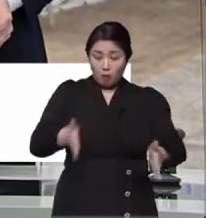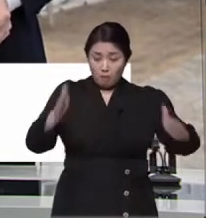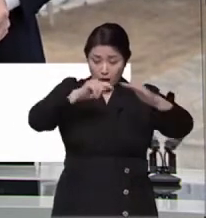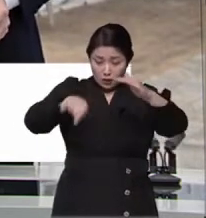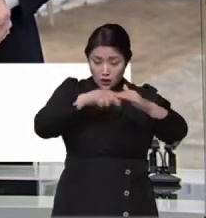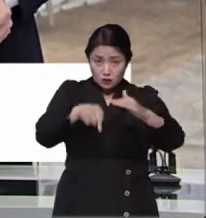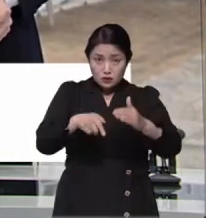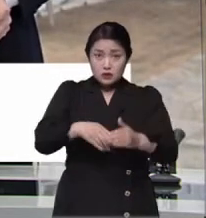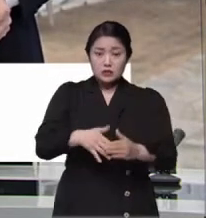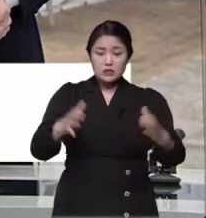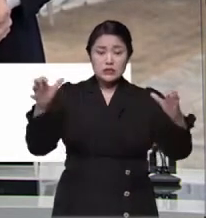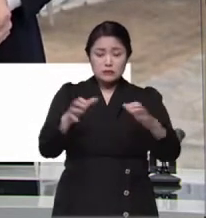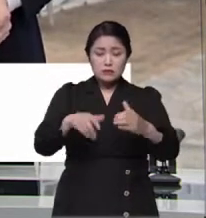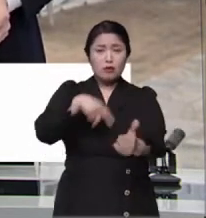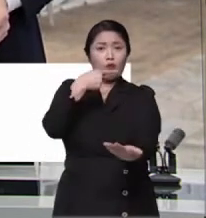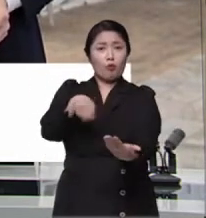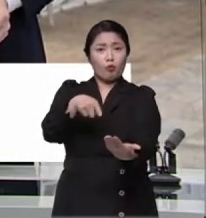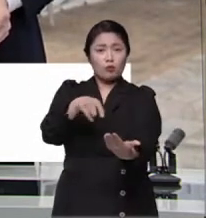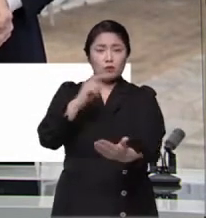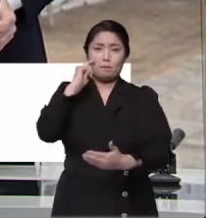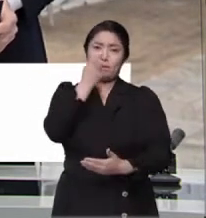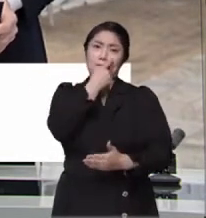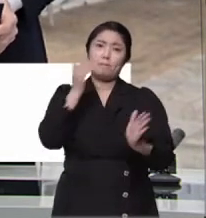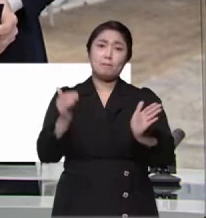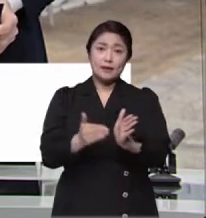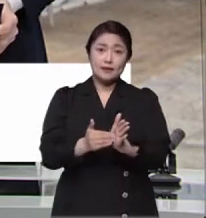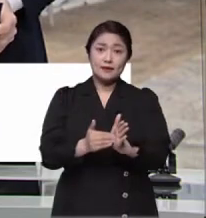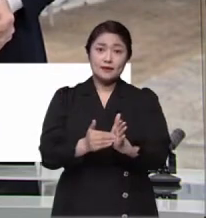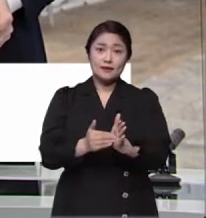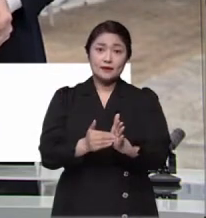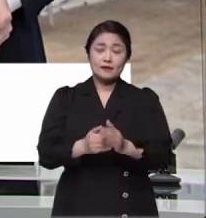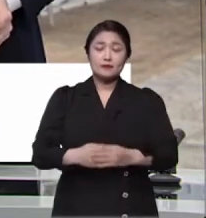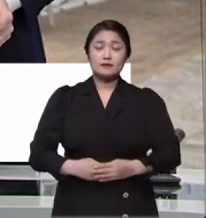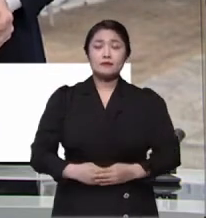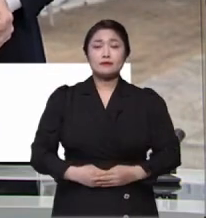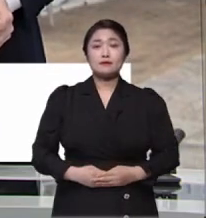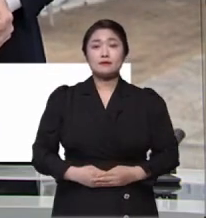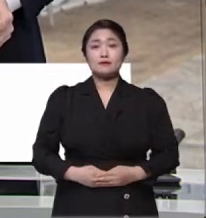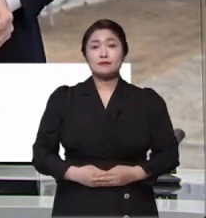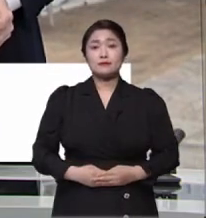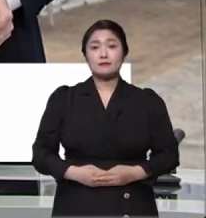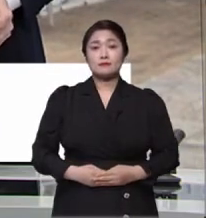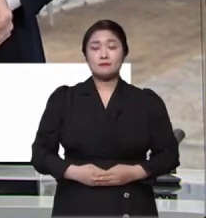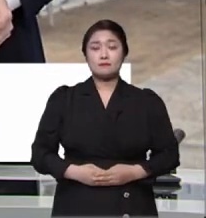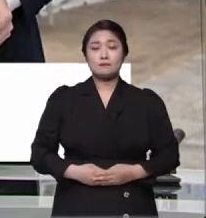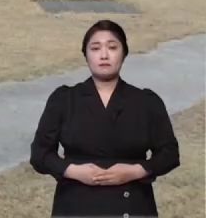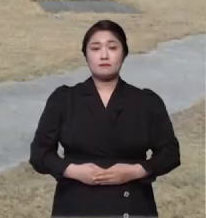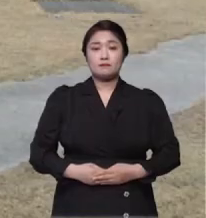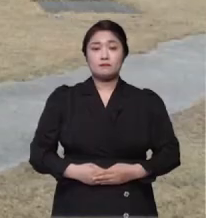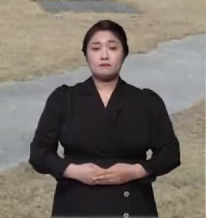안에서 직원 집단 교육이 있었던 사실도 확인됐습니다 박승우 기자의 보돕니다